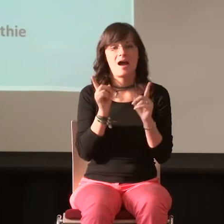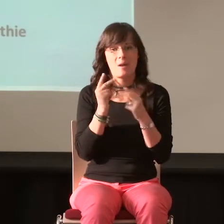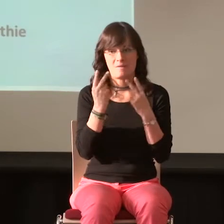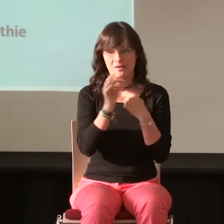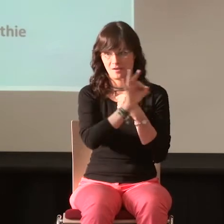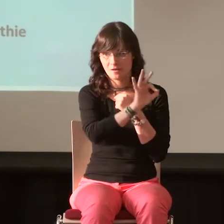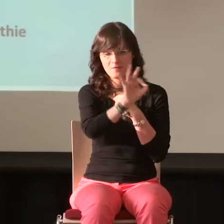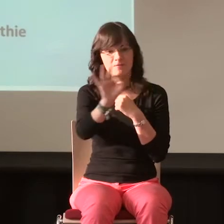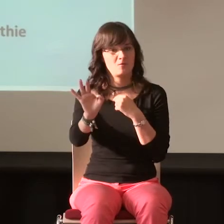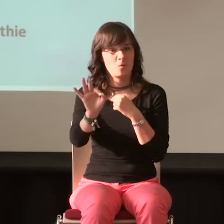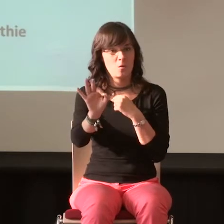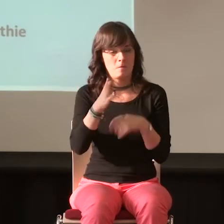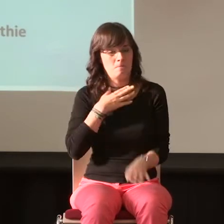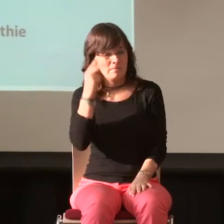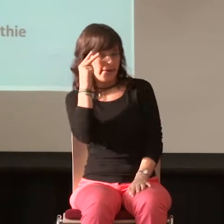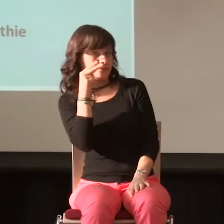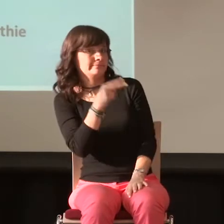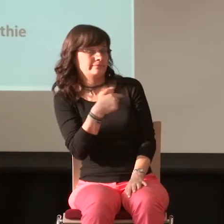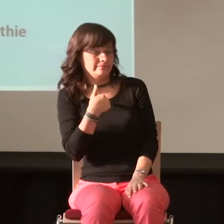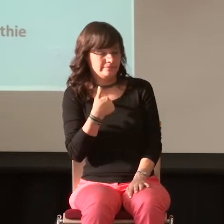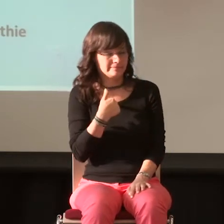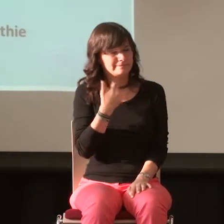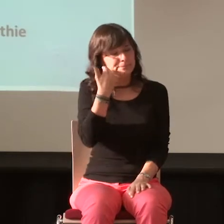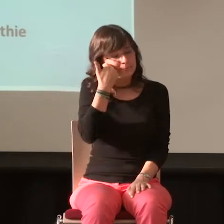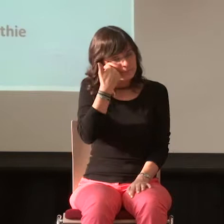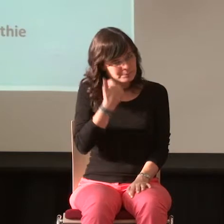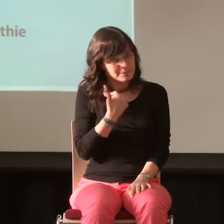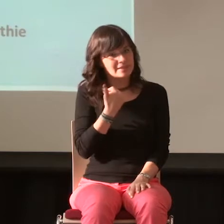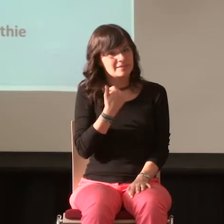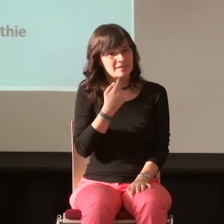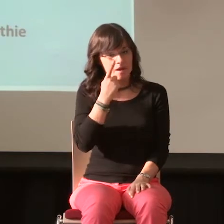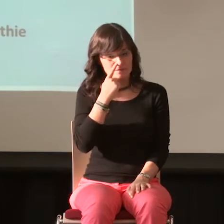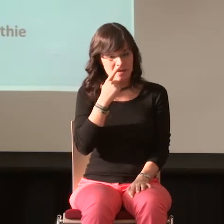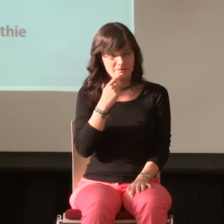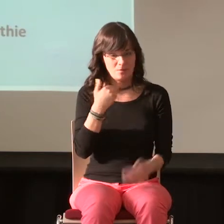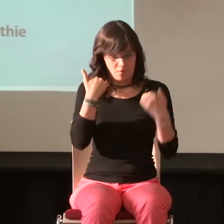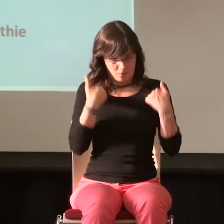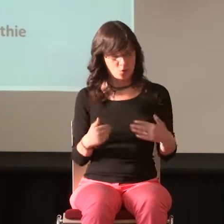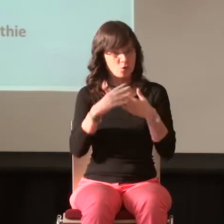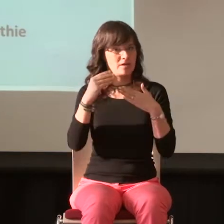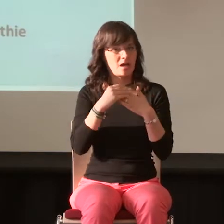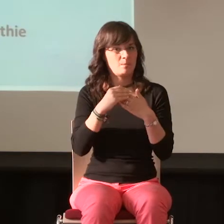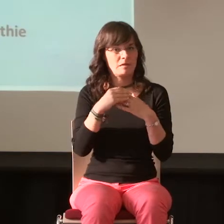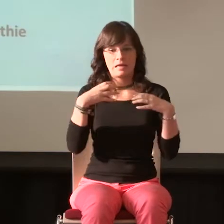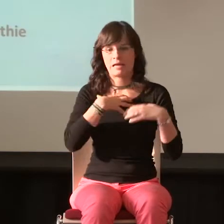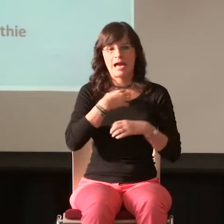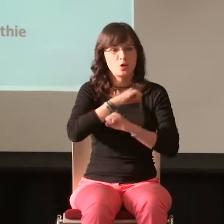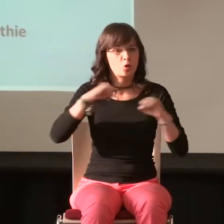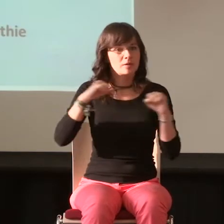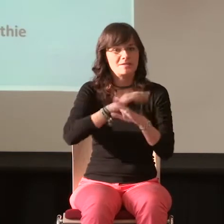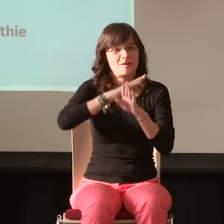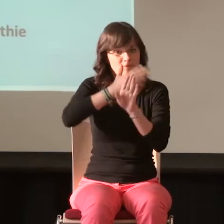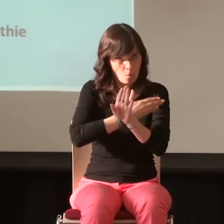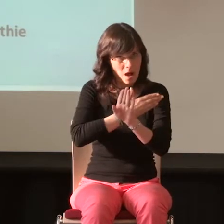aus Sicht der Physiotherapie, bitte auch nach den Behandlungen, ja, die Sie entweder selber machen oder der